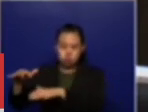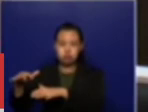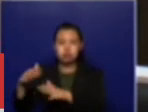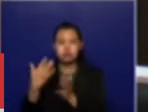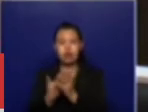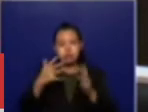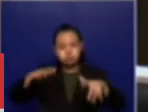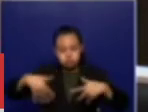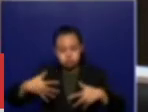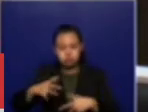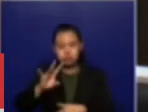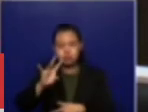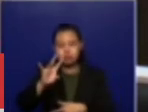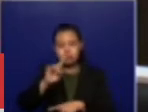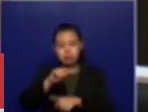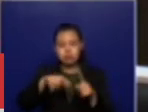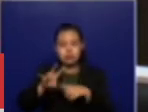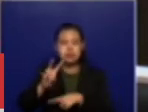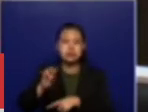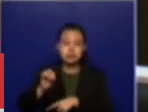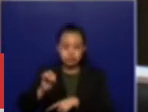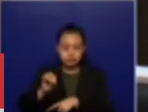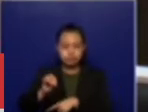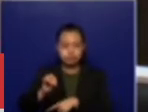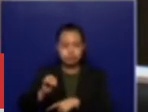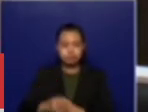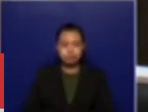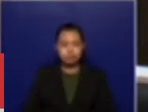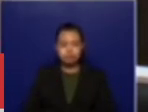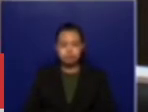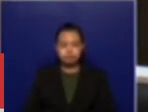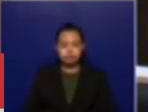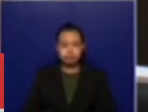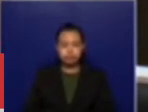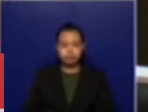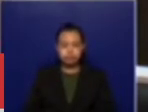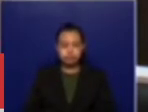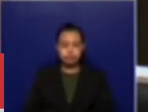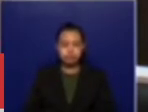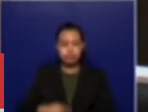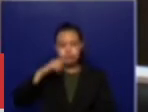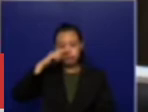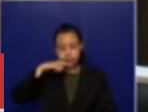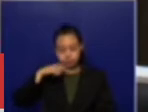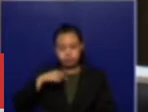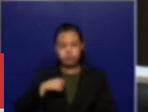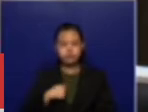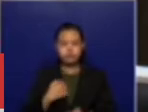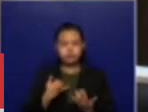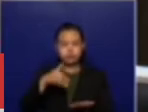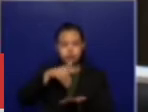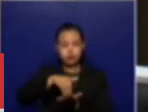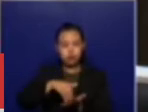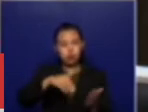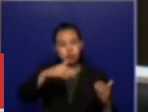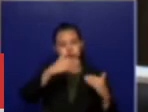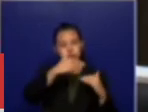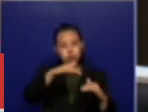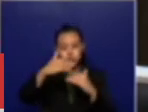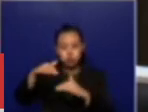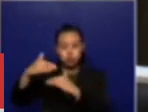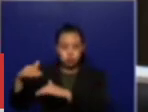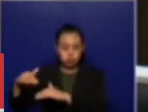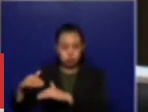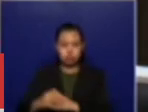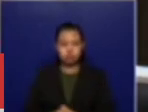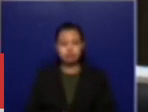ะครับประเทศไทยเป็นประเทศที่เราเรียกว่าเป็น Export Led Growth Economy นะครับซึ่งก็ต้องถือว่าเป็นเรื่องที่ดีอย่